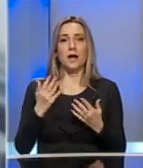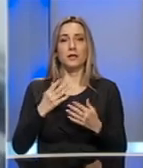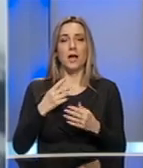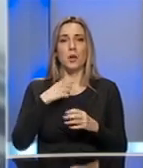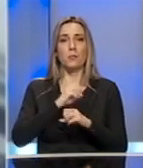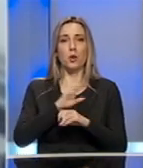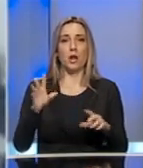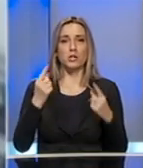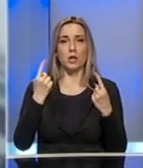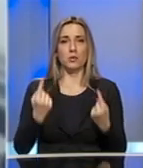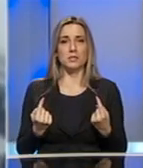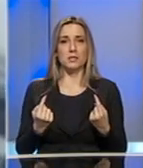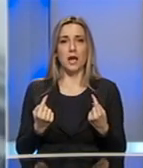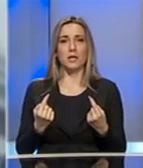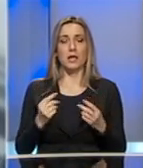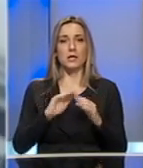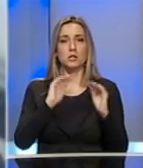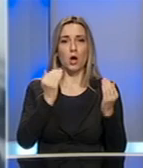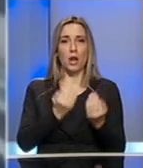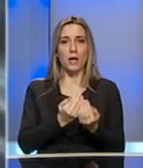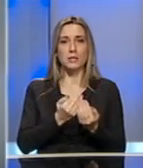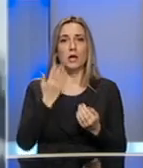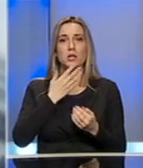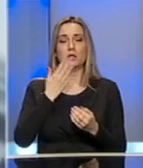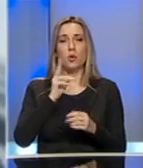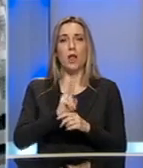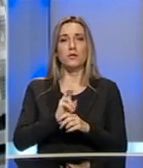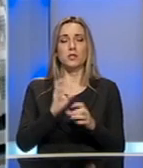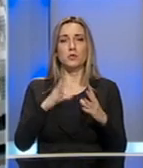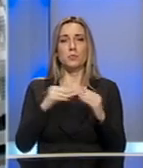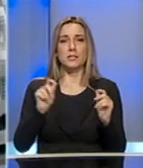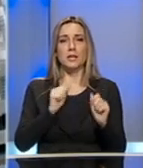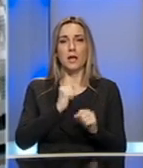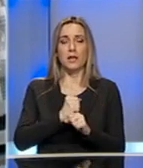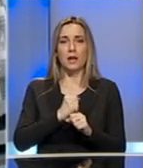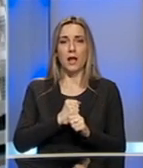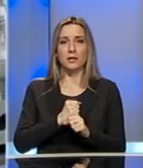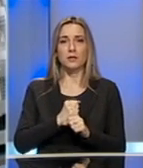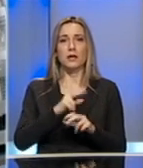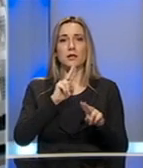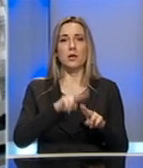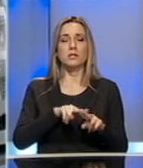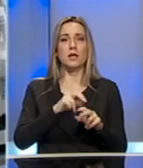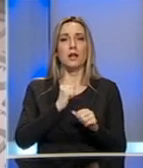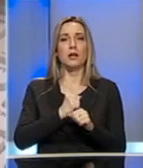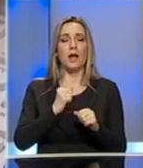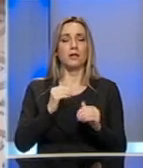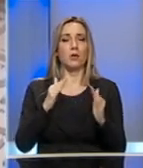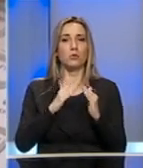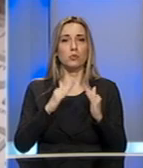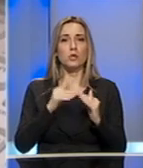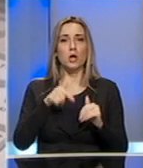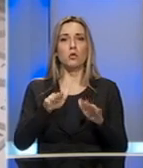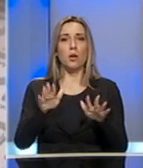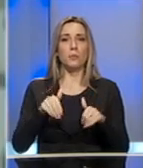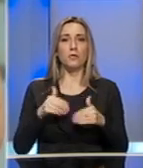proglašeno stanje izolacije, da su škole i vrtići prestali raditi, da se radi od kuće, to je